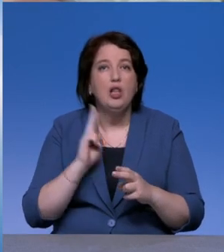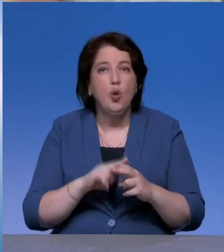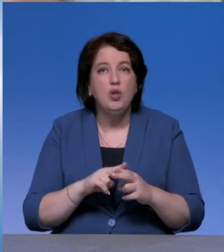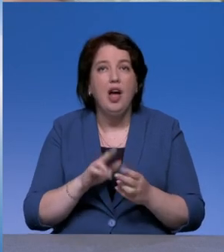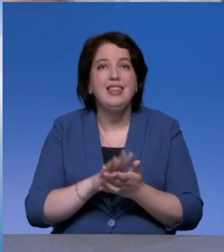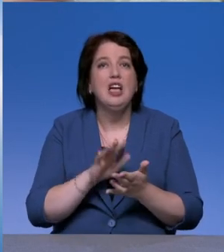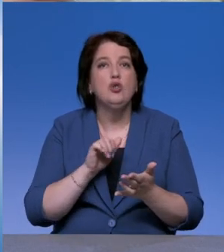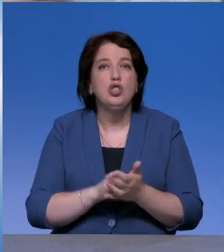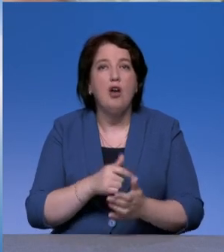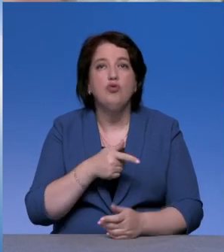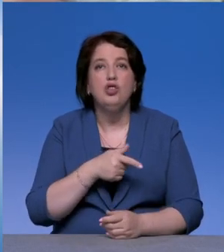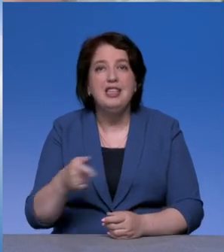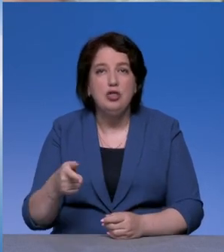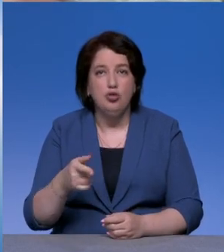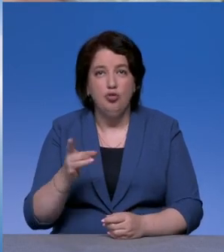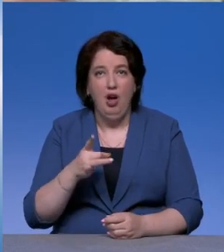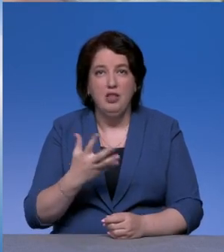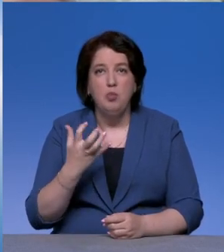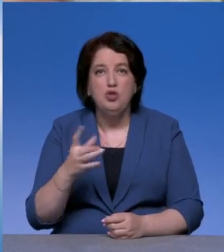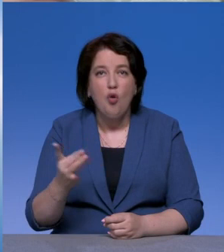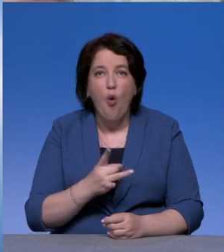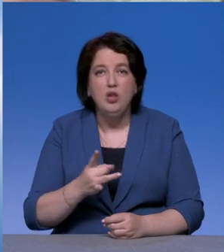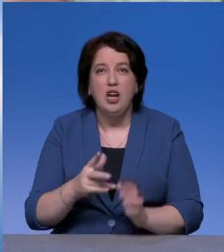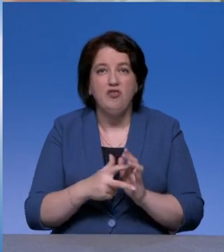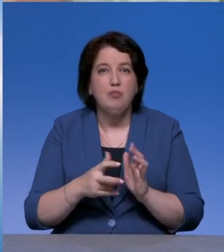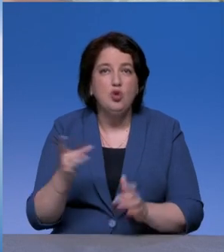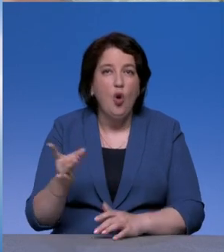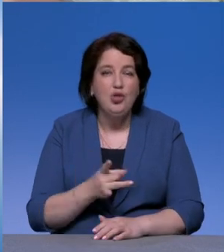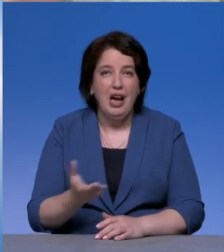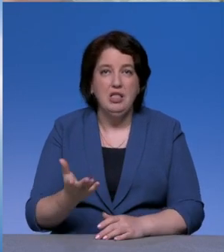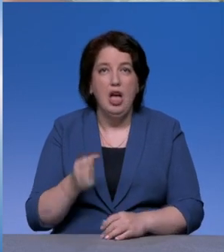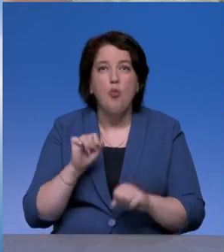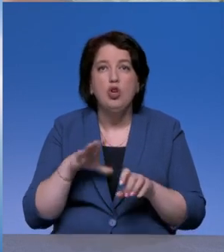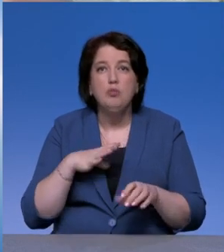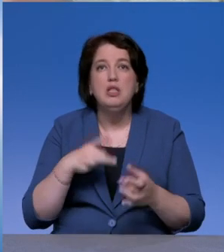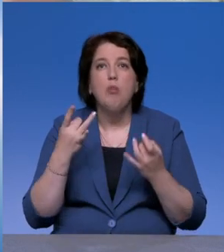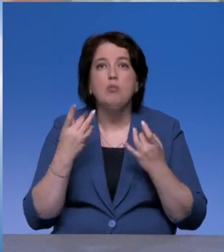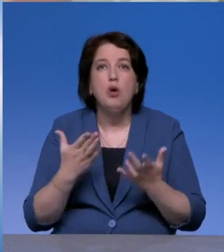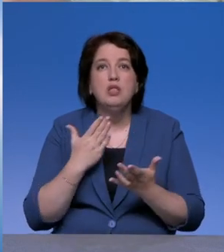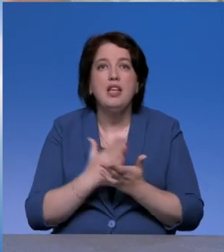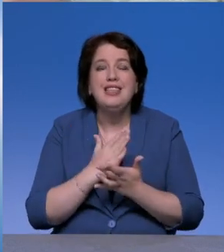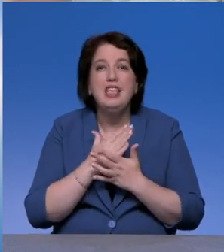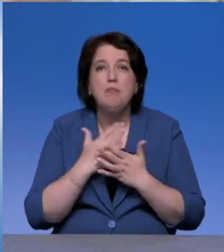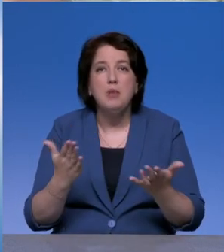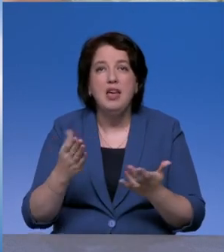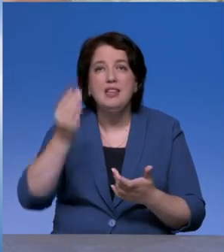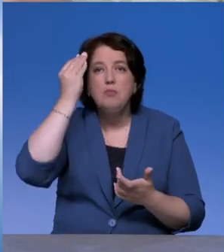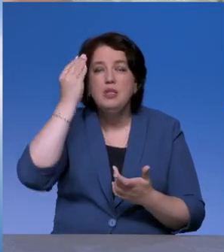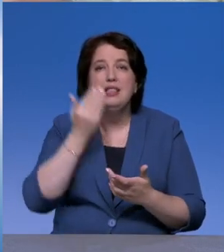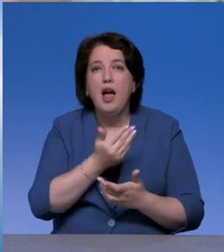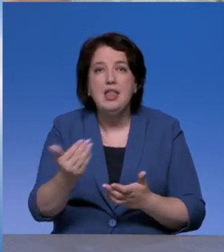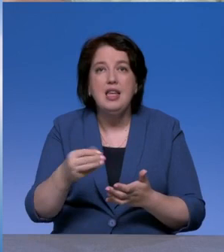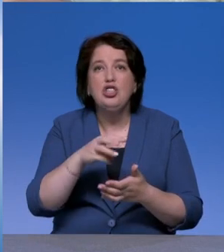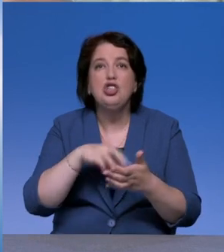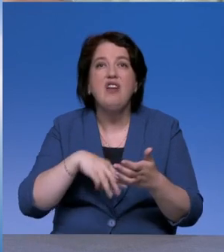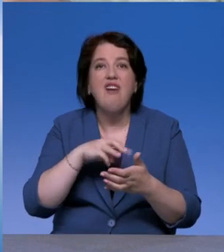нарушают 1000 раз, 500 раз, 800 раз, может быть, не имеет даже и смысла штрафовать